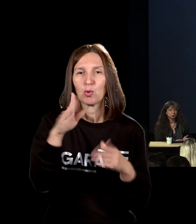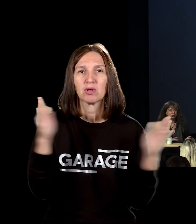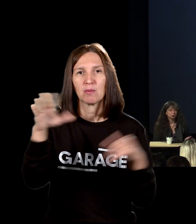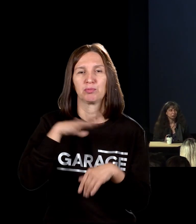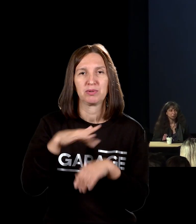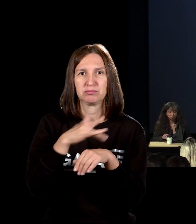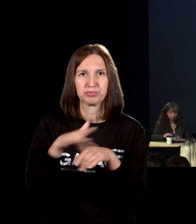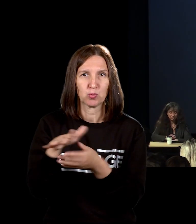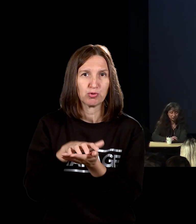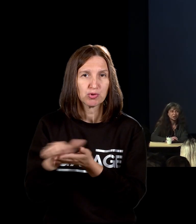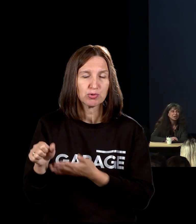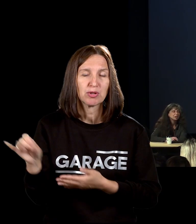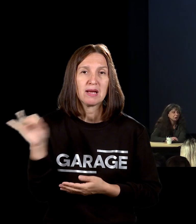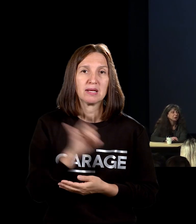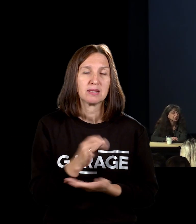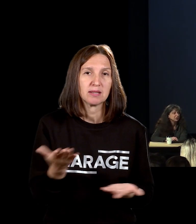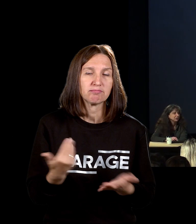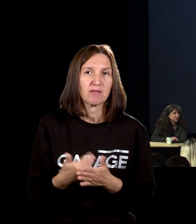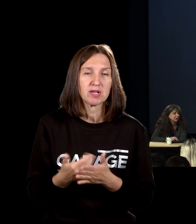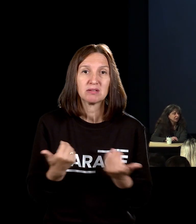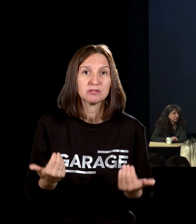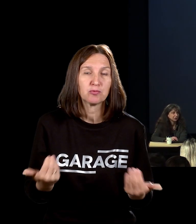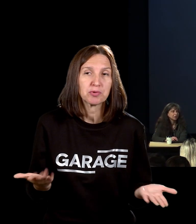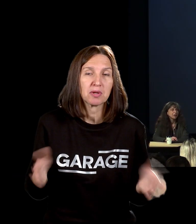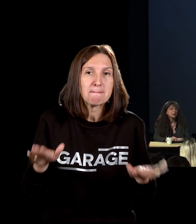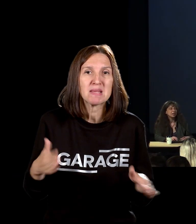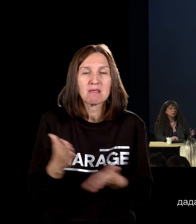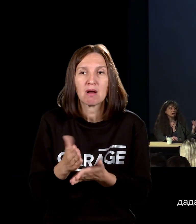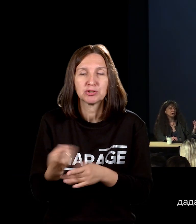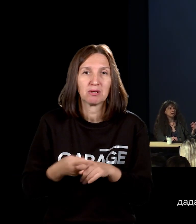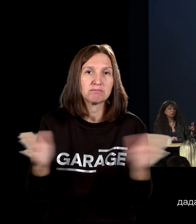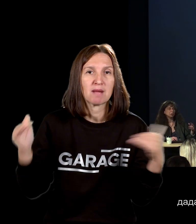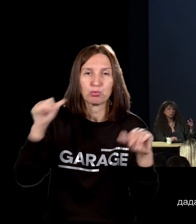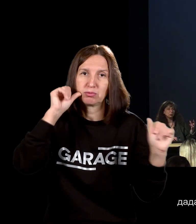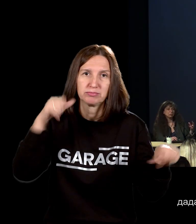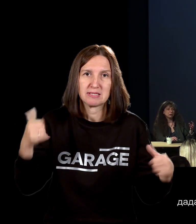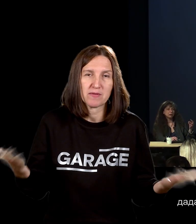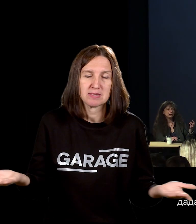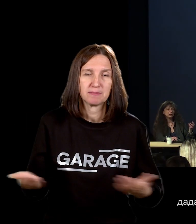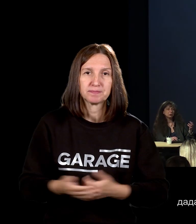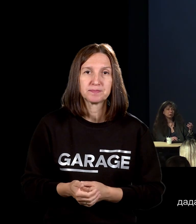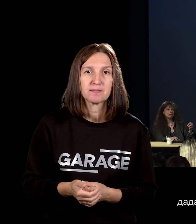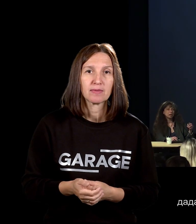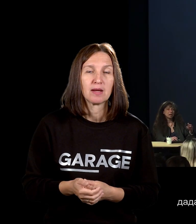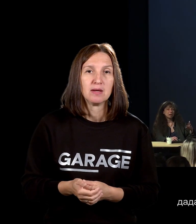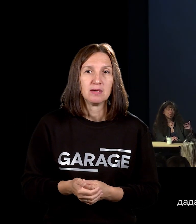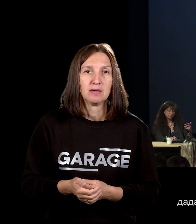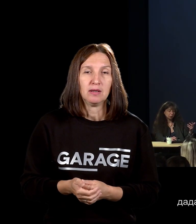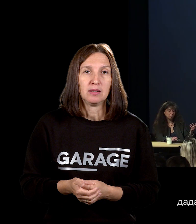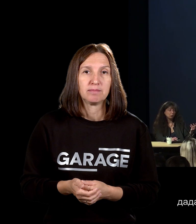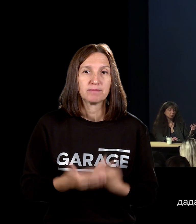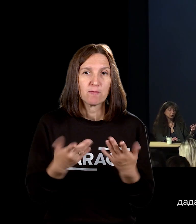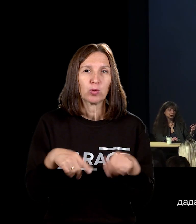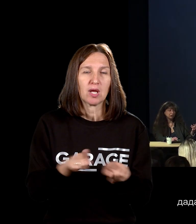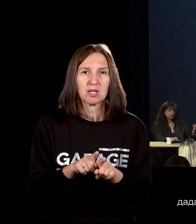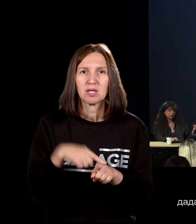всяком случае, сегодня ее местонахождение ее неизвестно. И вот эти самые изуродованные лица,